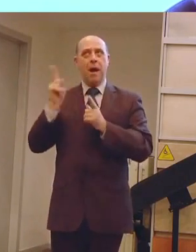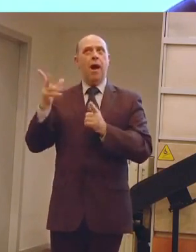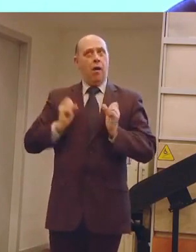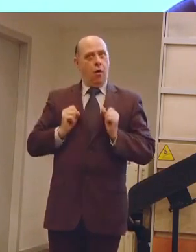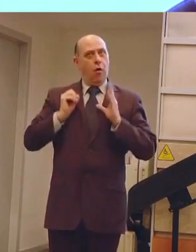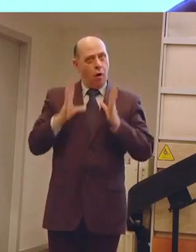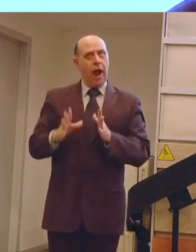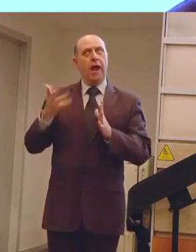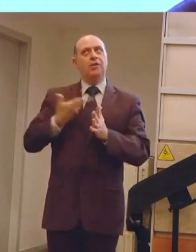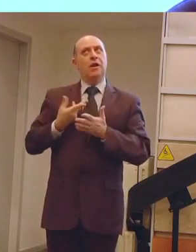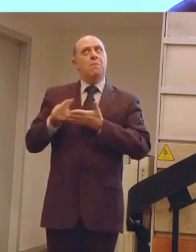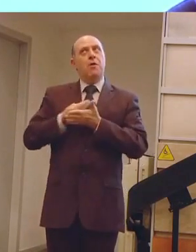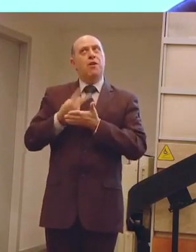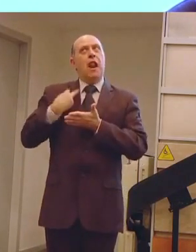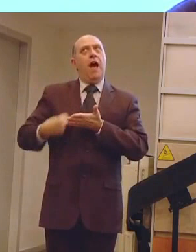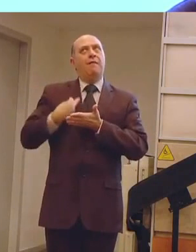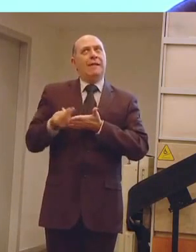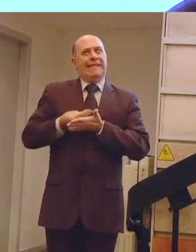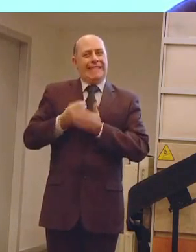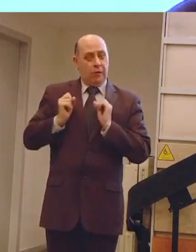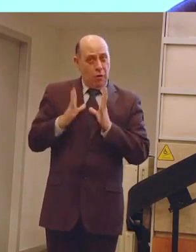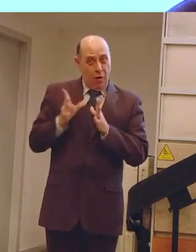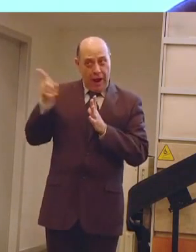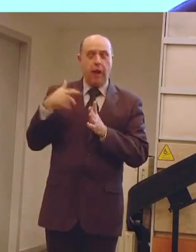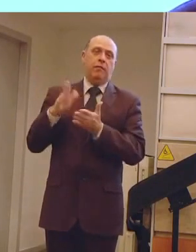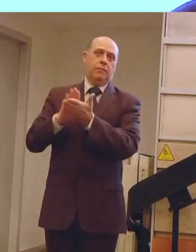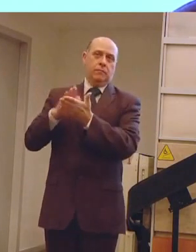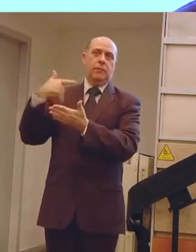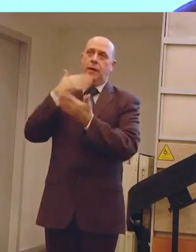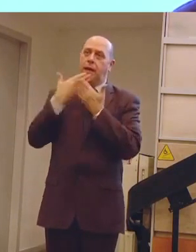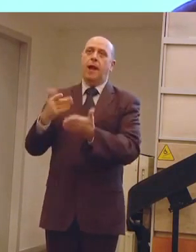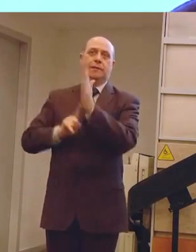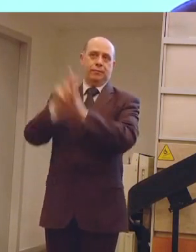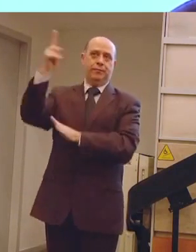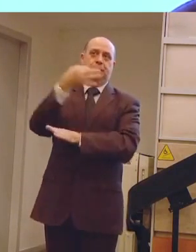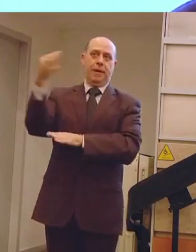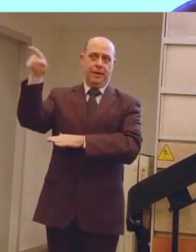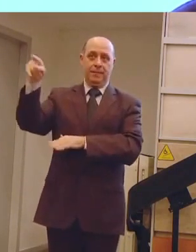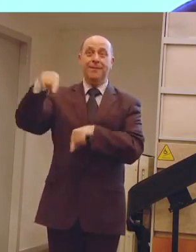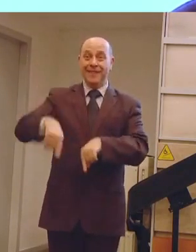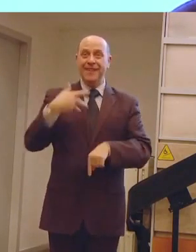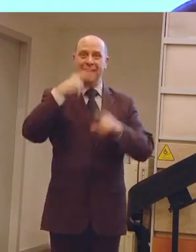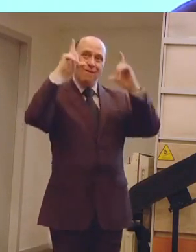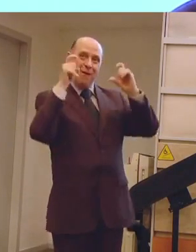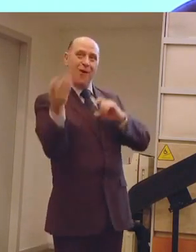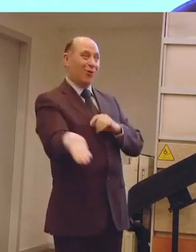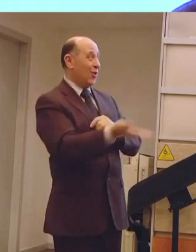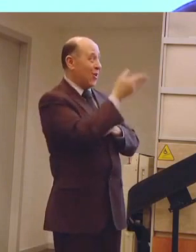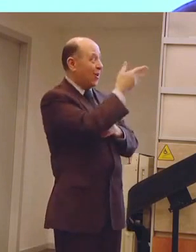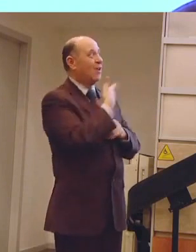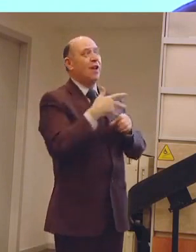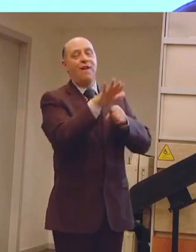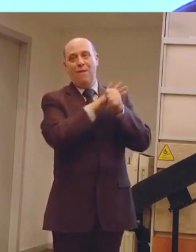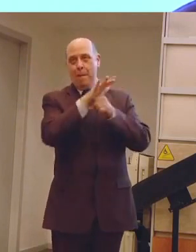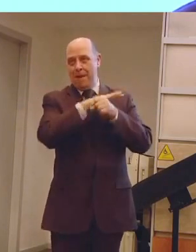di realizzare un suo progetto di vita le foto che vi mostriamo ritraggono la sua